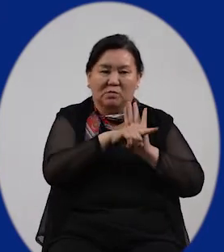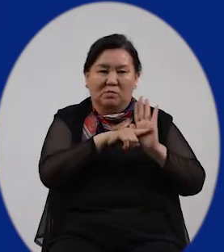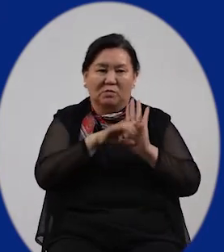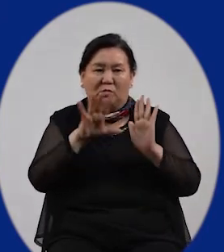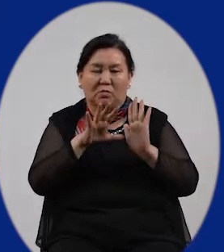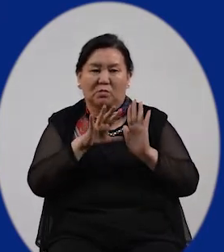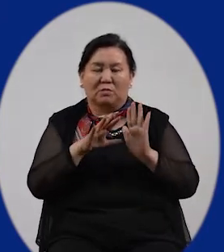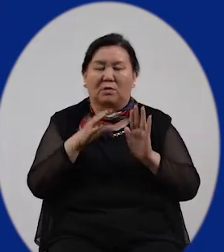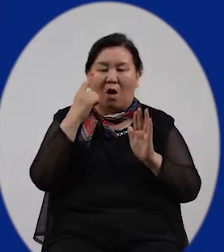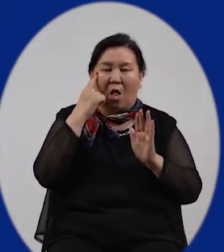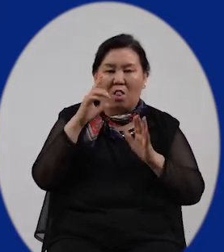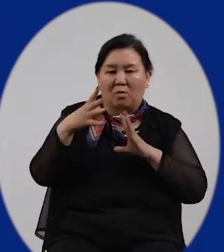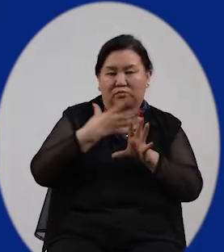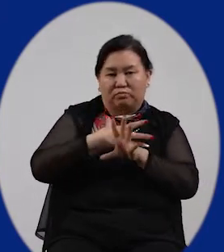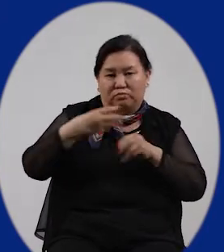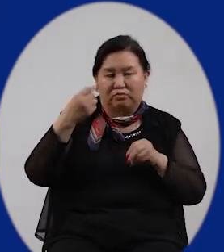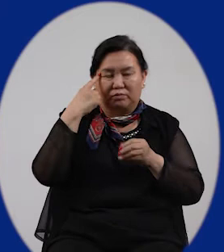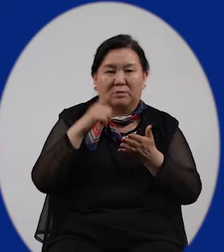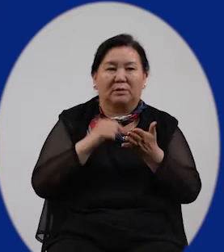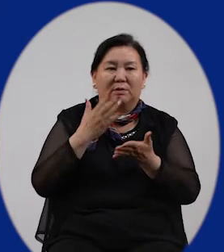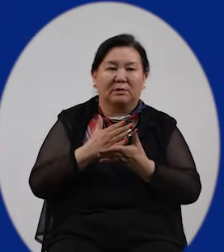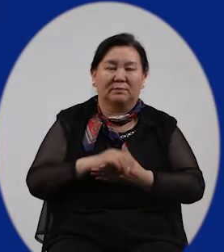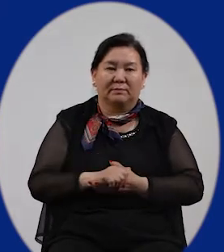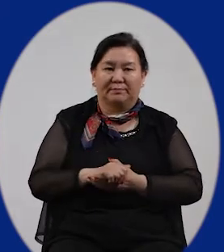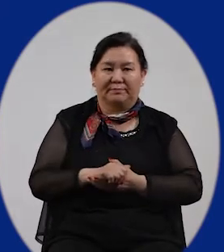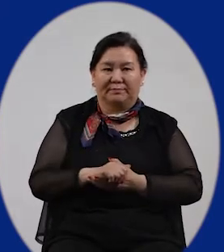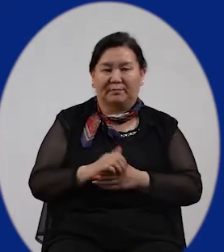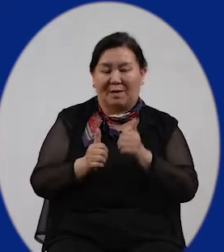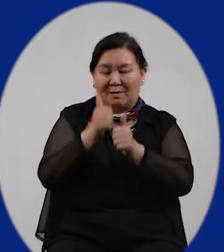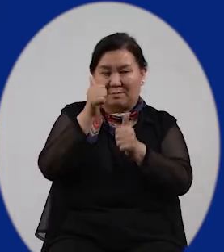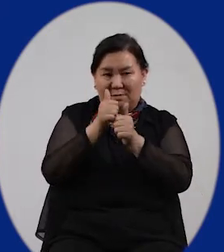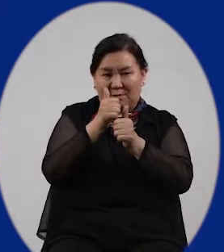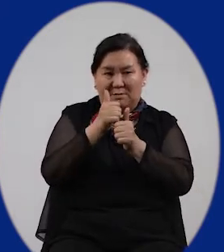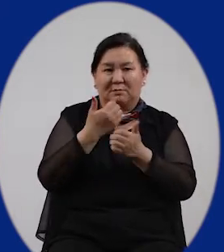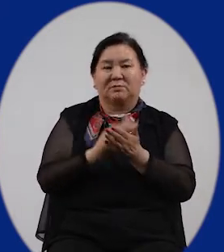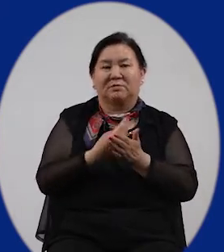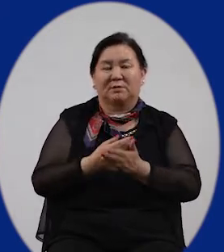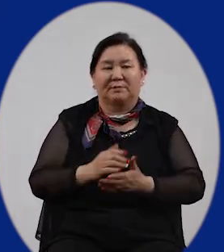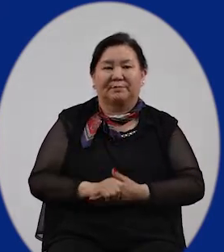түншийн зарим үг хэллэгийг бүү анхаарал тав. Энэ бол амжилт олох үндэс.